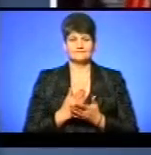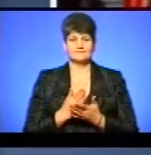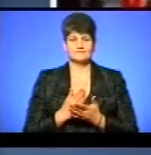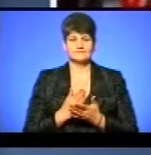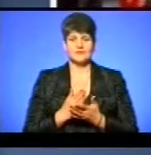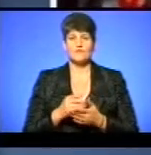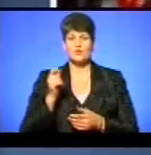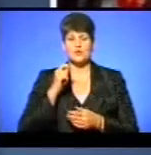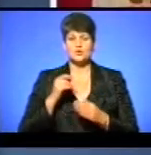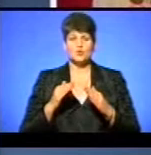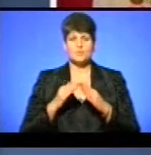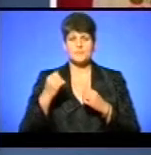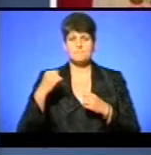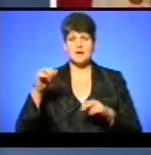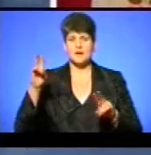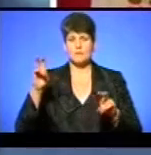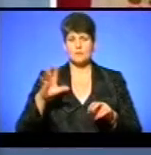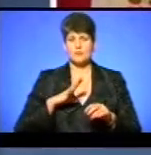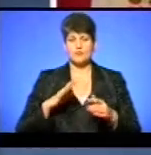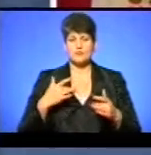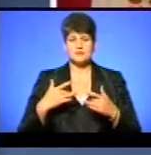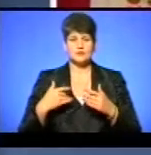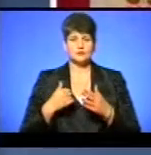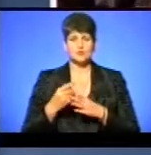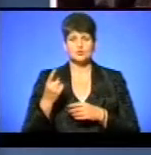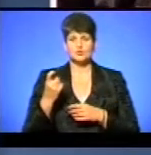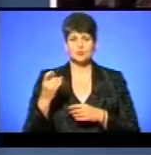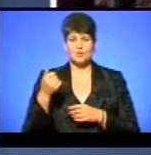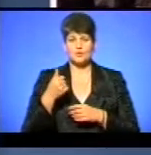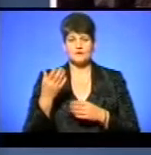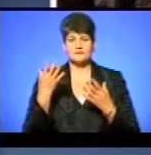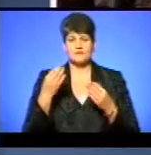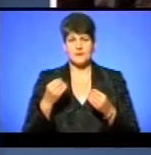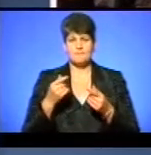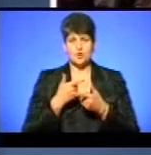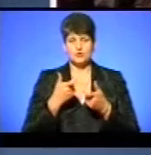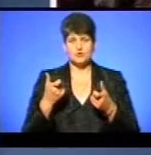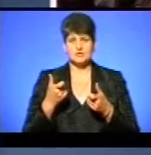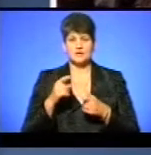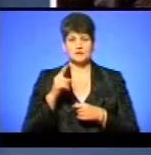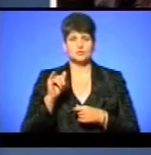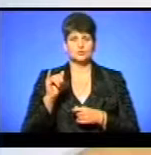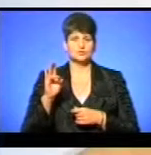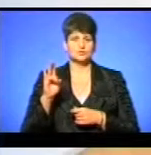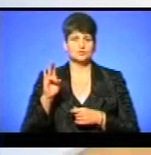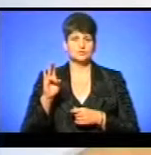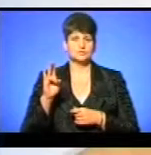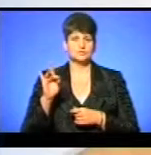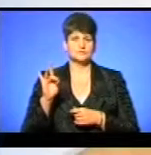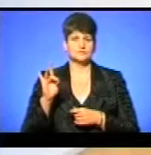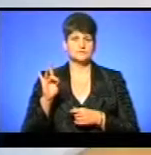В Українському домі «Перемога» відбувся концерт до 100-річчя з дня проголошення Західноукраїнської Народної Республіки.